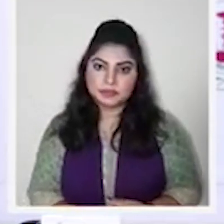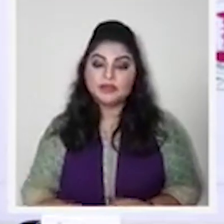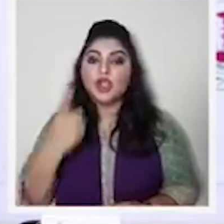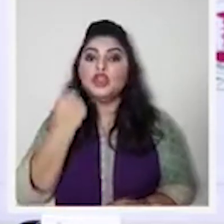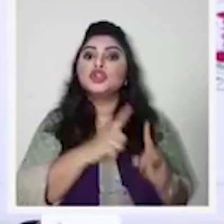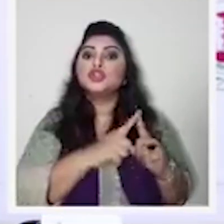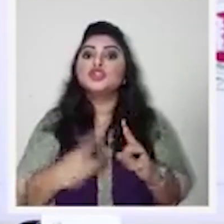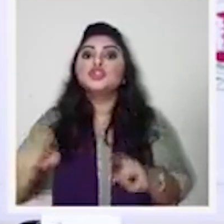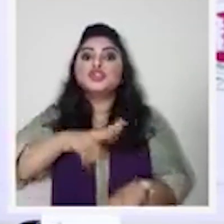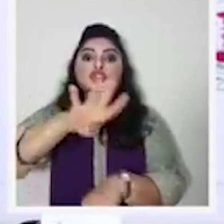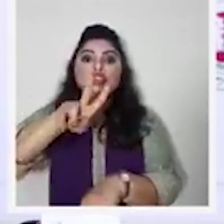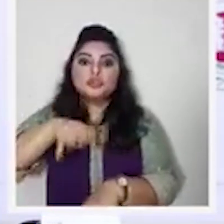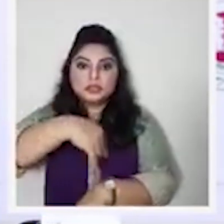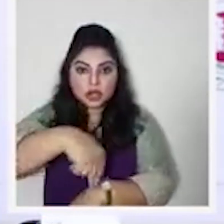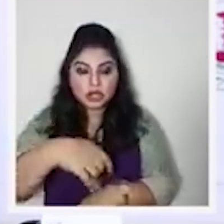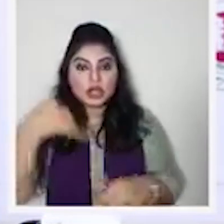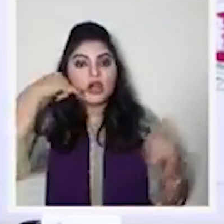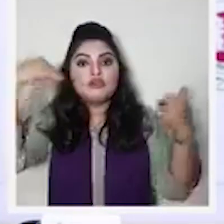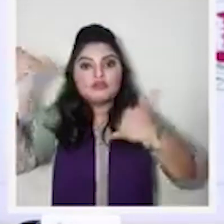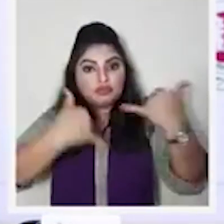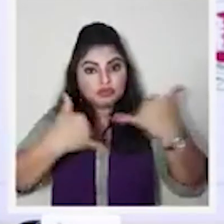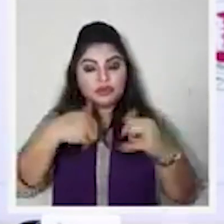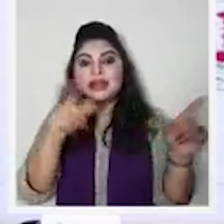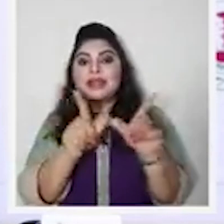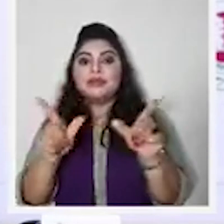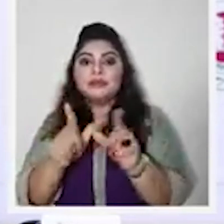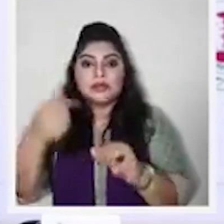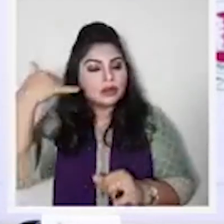scmpbd.org, এই ওয়েবসাইটে গেলেই পাওয়া যাবে।